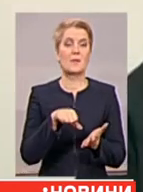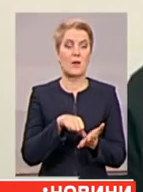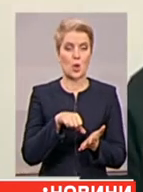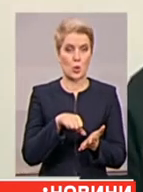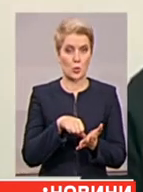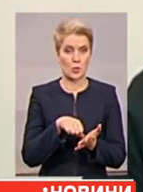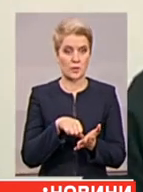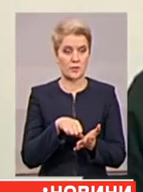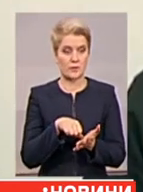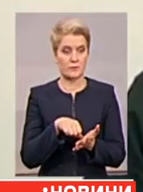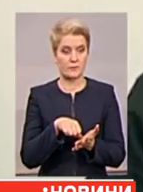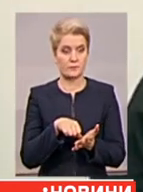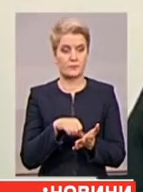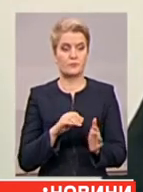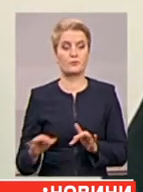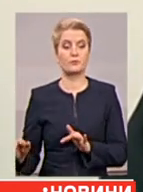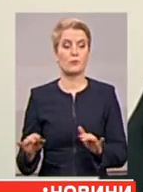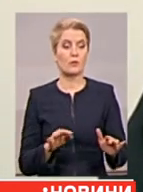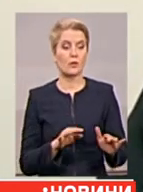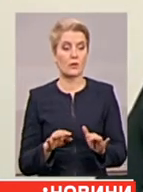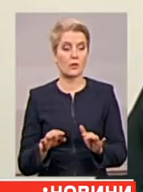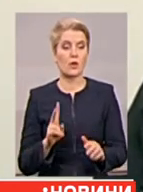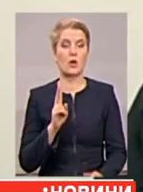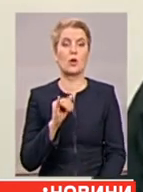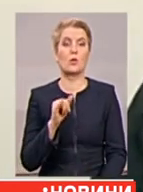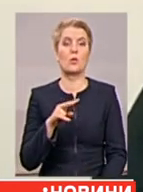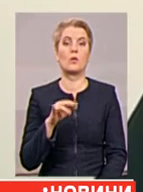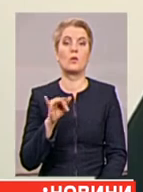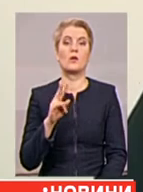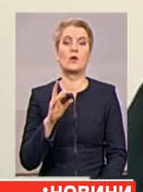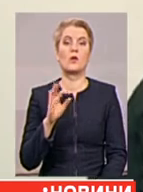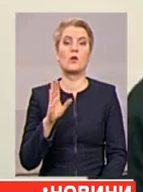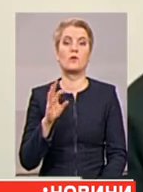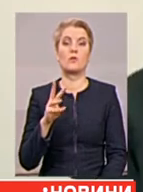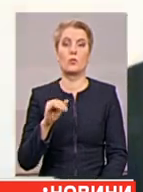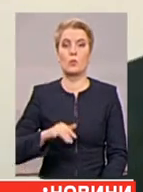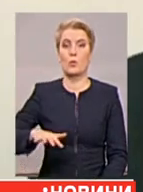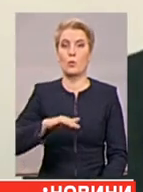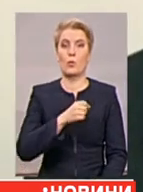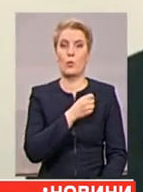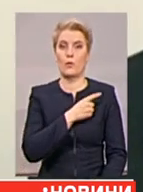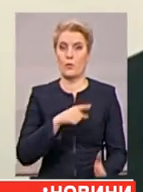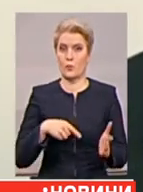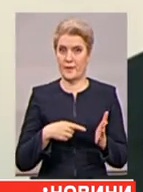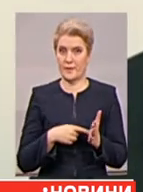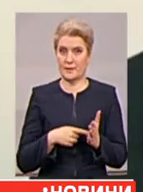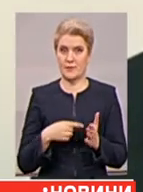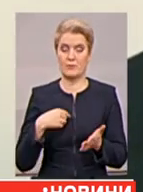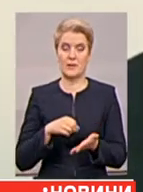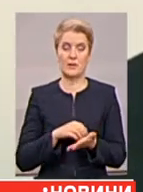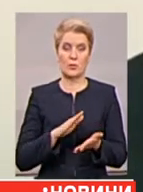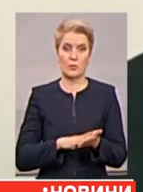участь в подіях на Куликовому полі в Одесі. Нами задокументовано виїзд цієї